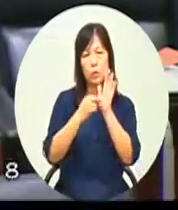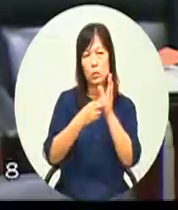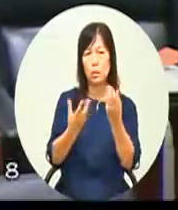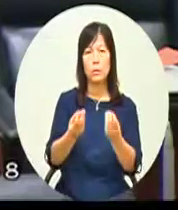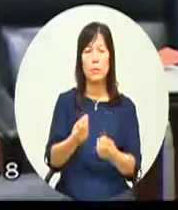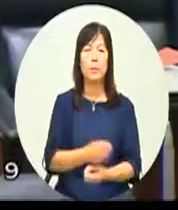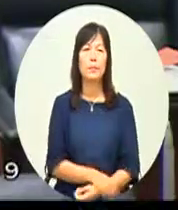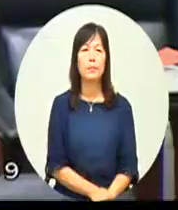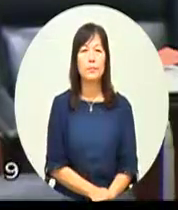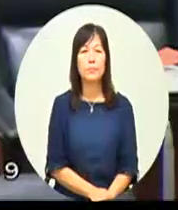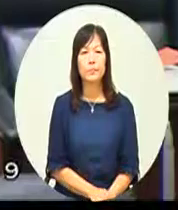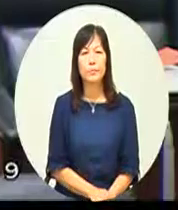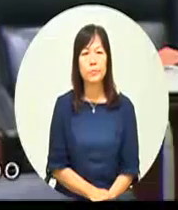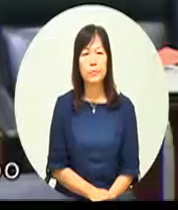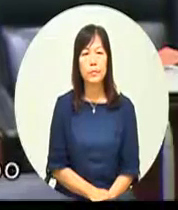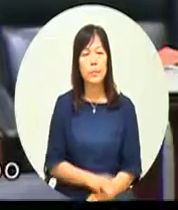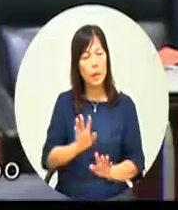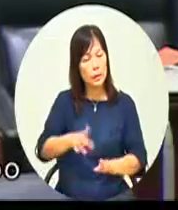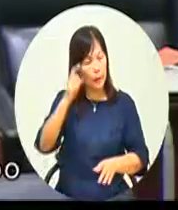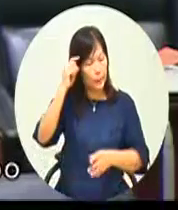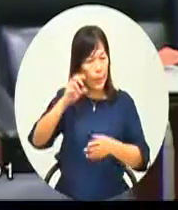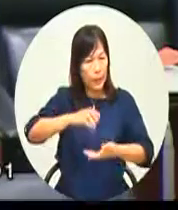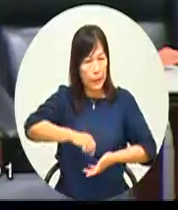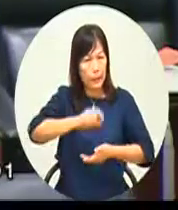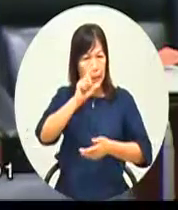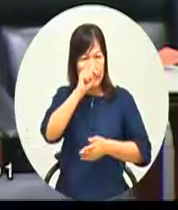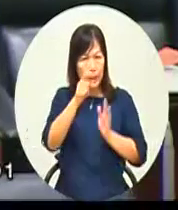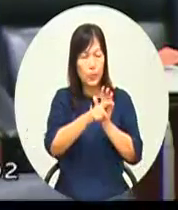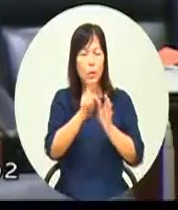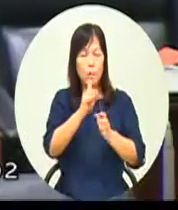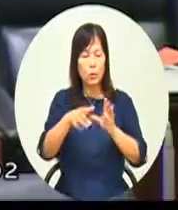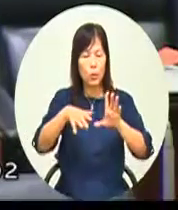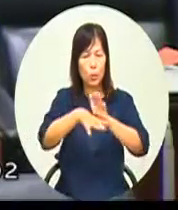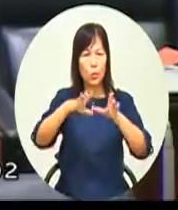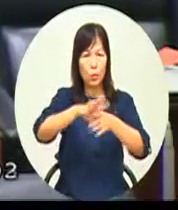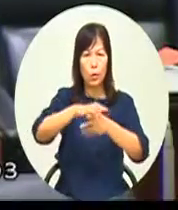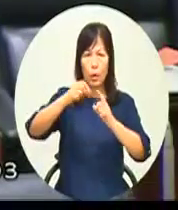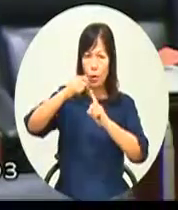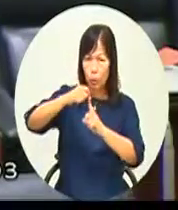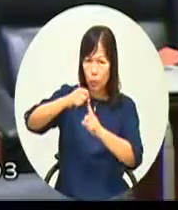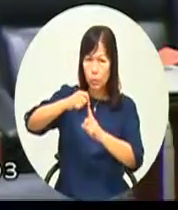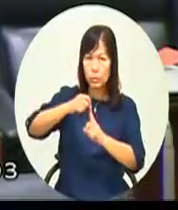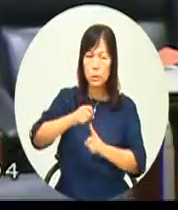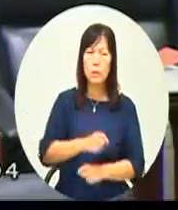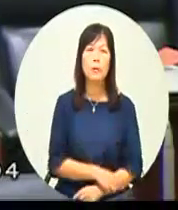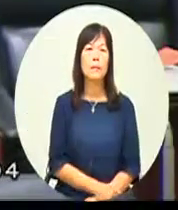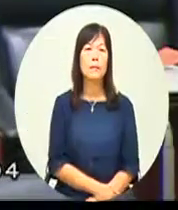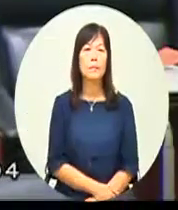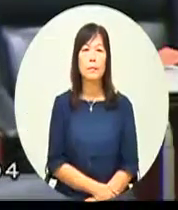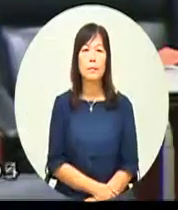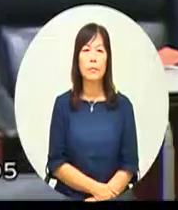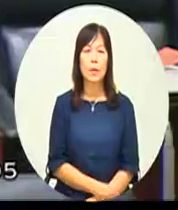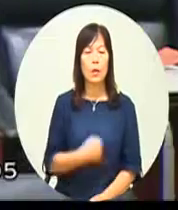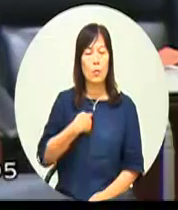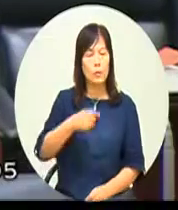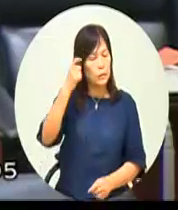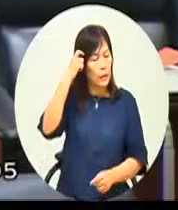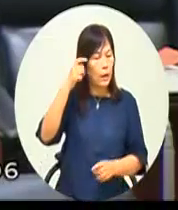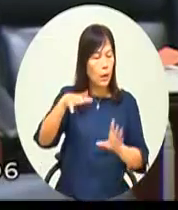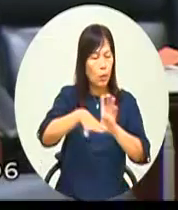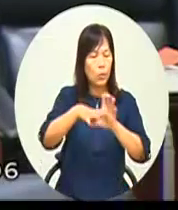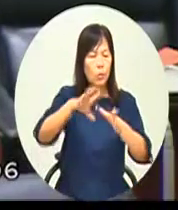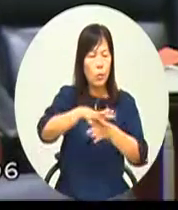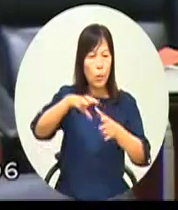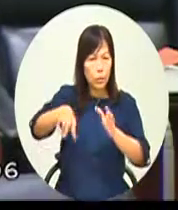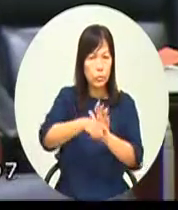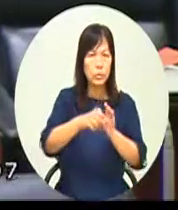啊，那我现在要特别提出哦，我们的文化公车哦，文化公车我想是我们文化局交通局